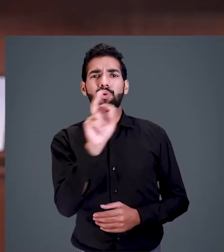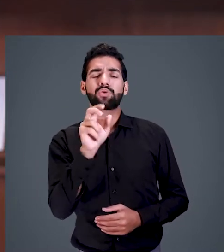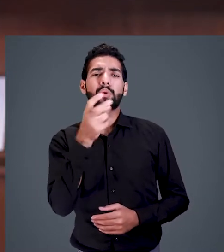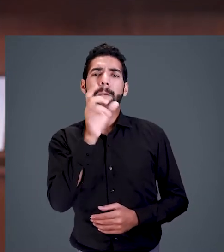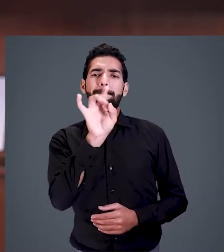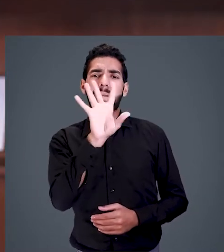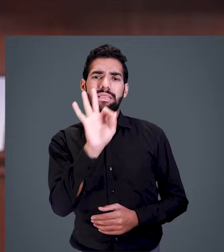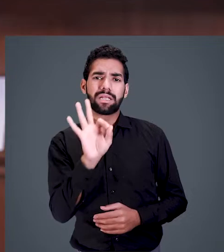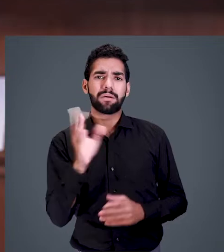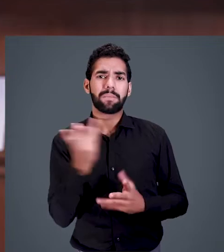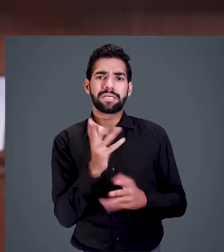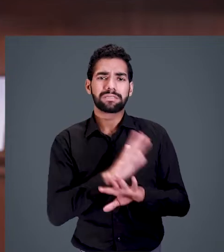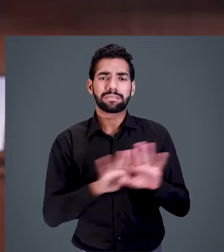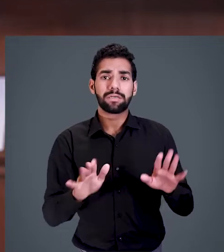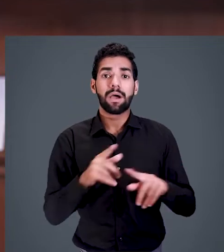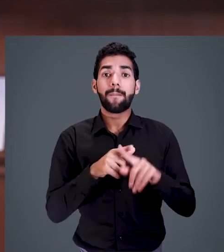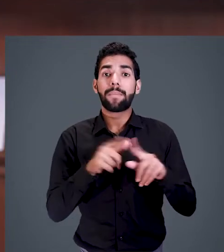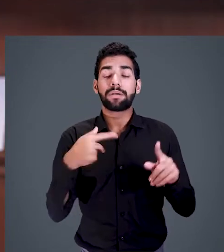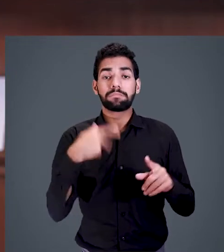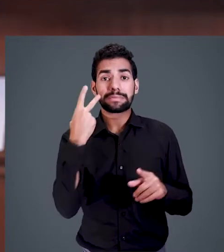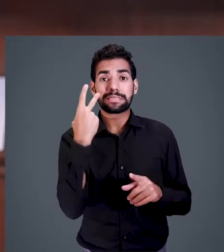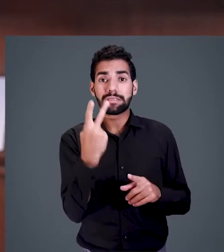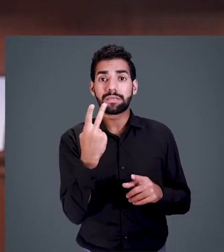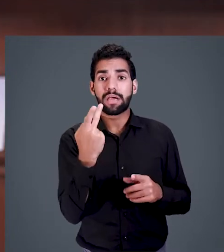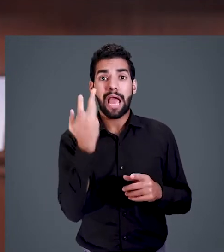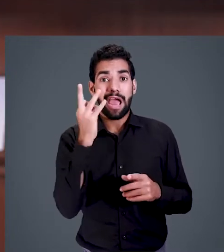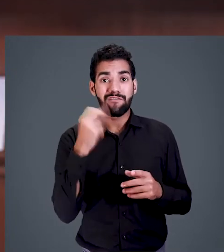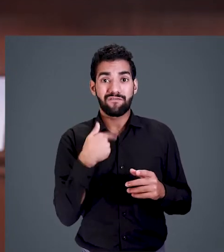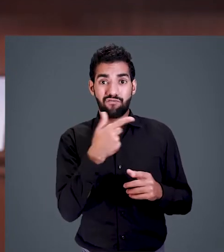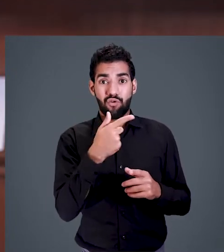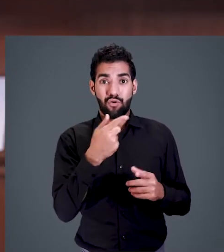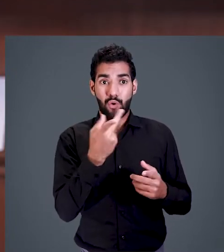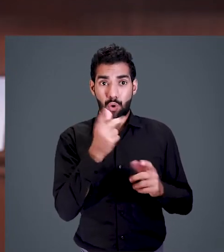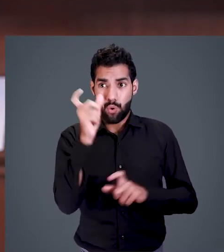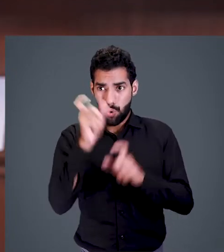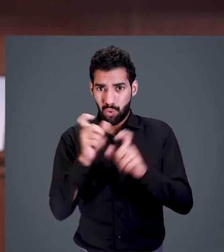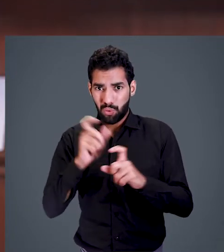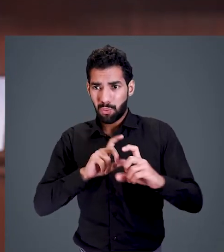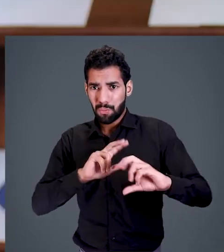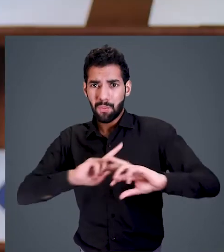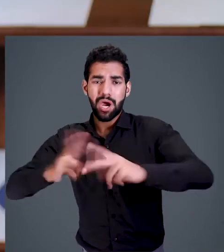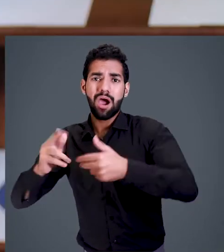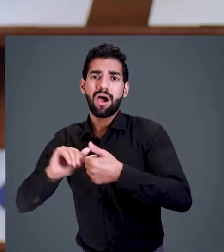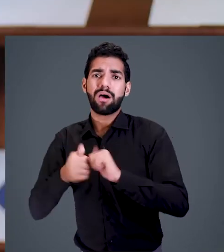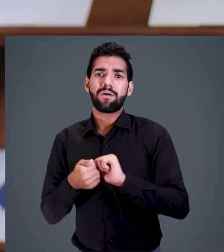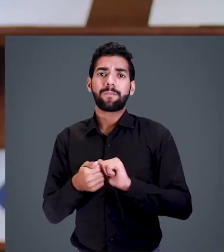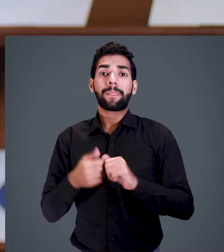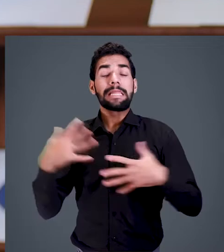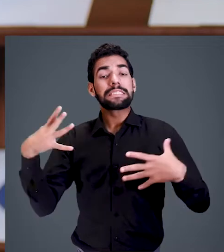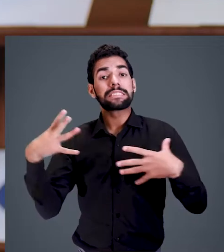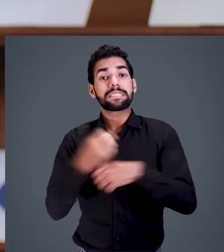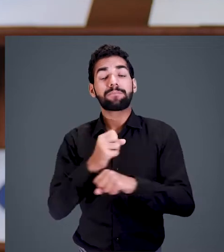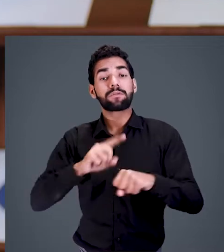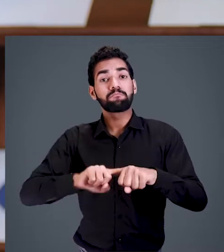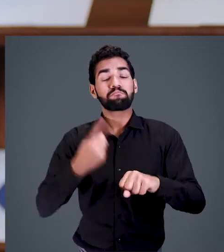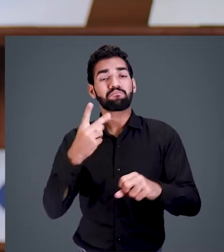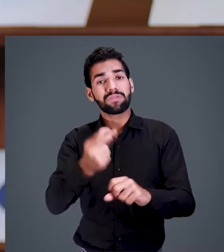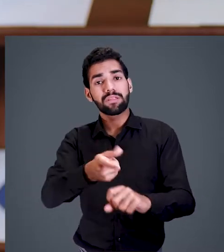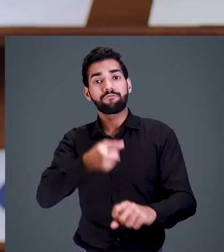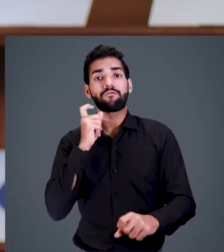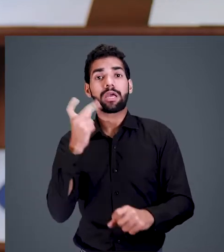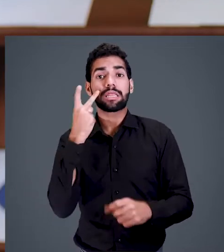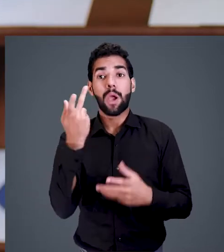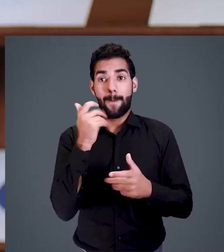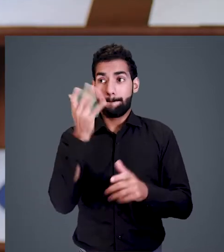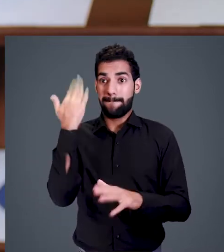जाएगा। नाउ यू कैन इमेजिन कि जी ये किस तरीके से गरीब लोगों को अफेक्ट करेगा। जो सबसे इमीडिएट इम्पैक्ट आपको नज़र आता